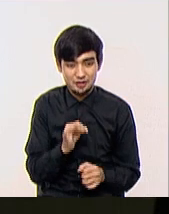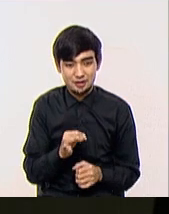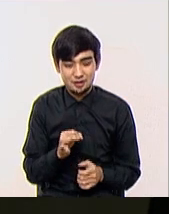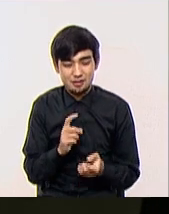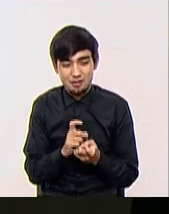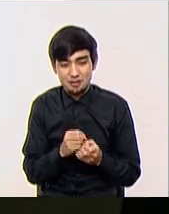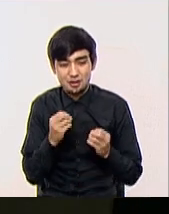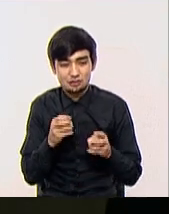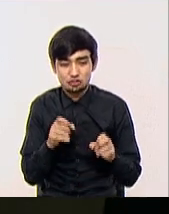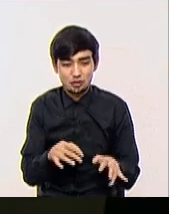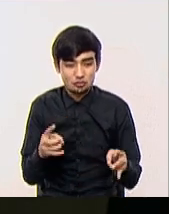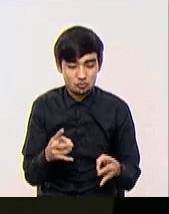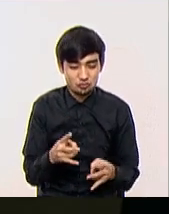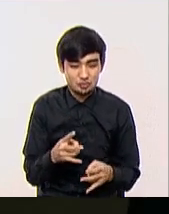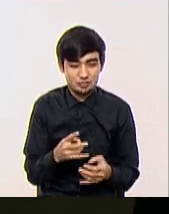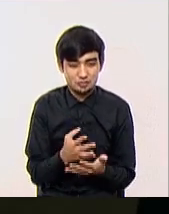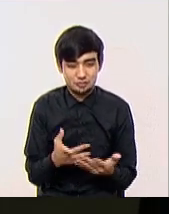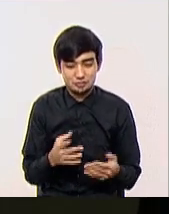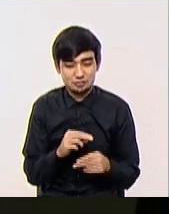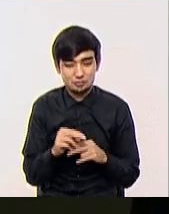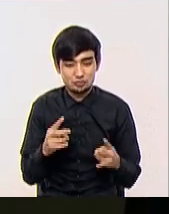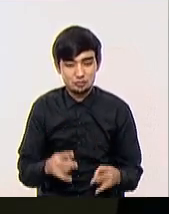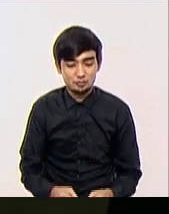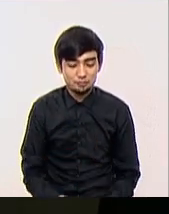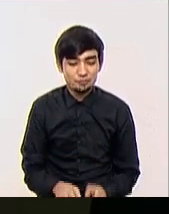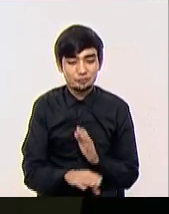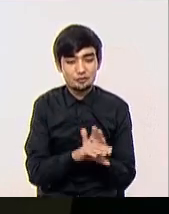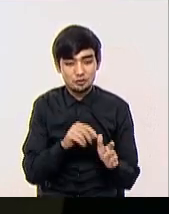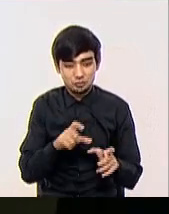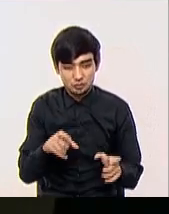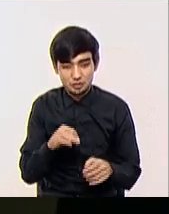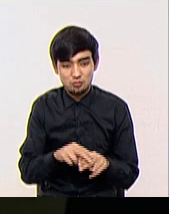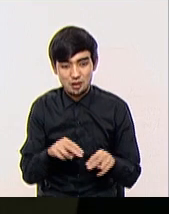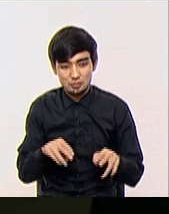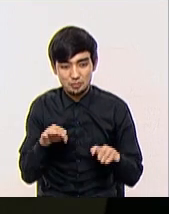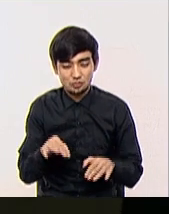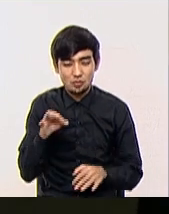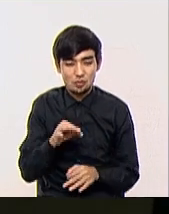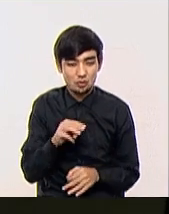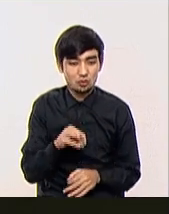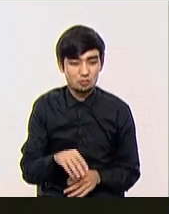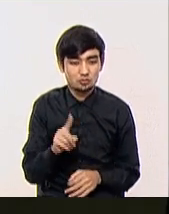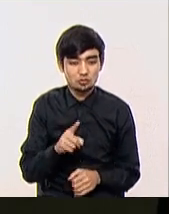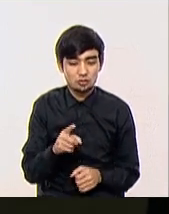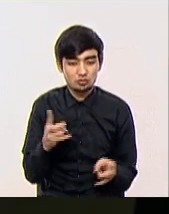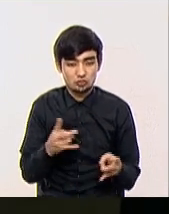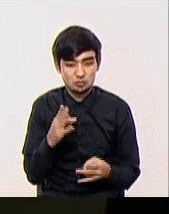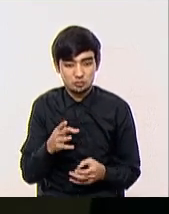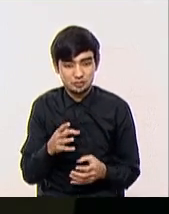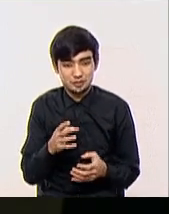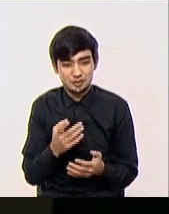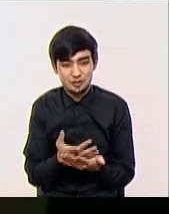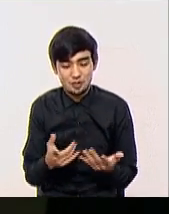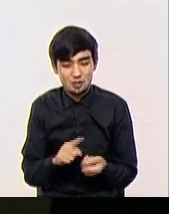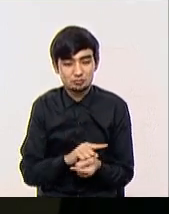ряд вопросов, в том числе в сотрудничестве и с депутатами парламента, о том, что необходимо пересмотреть